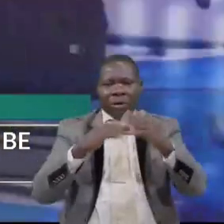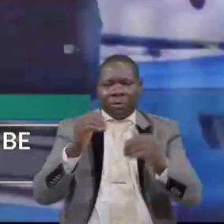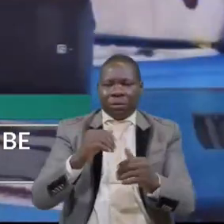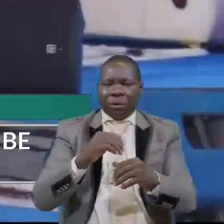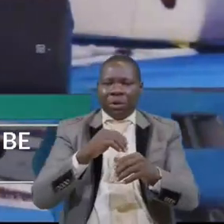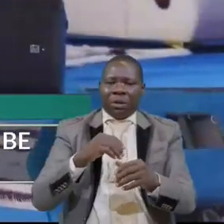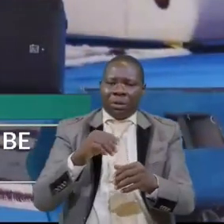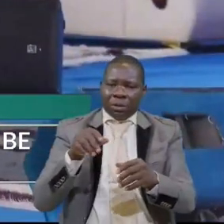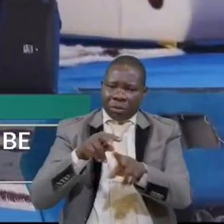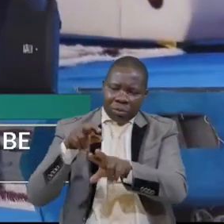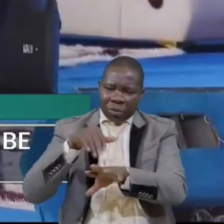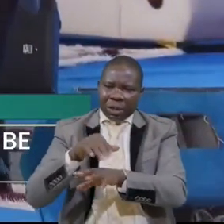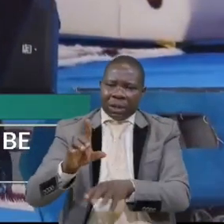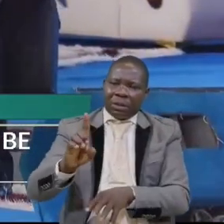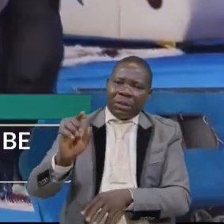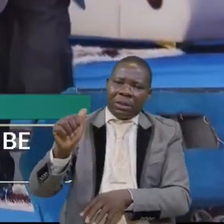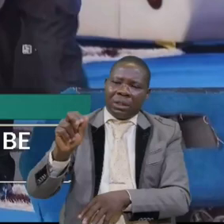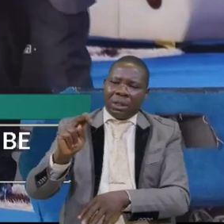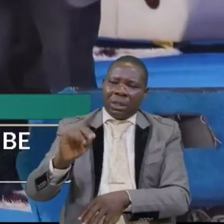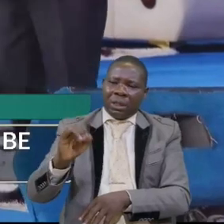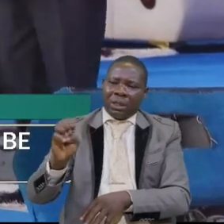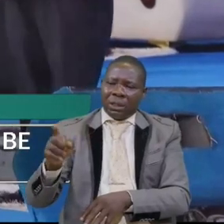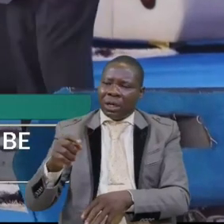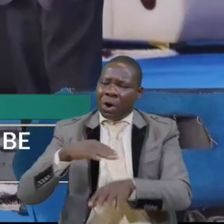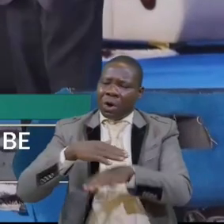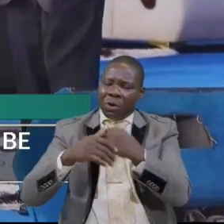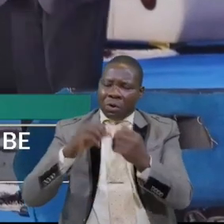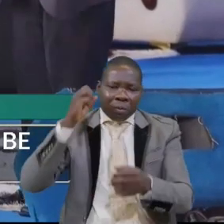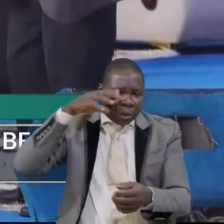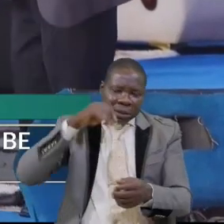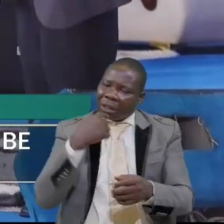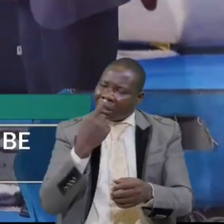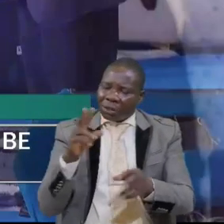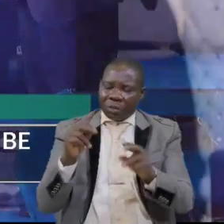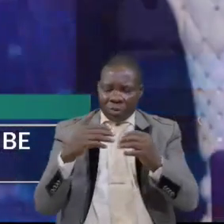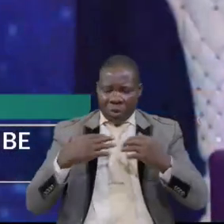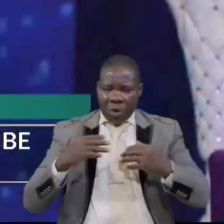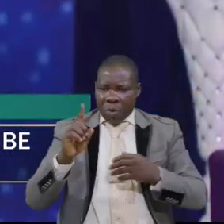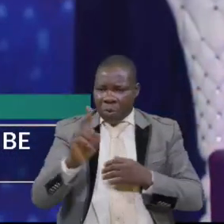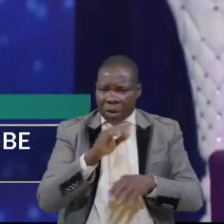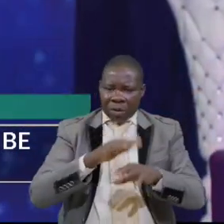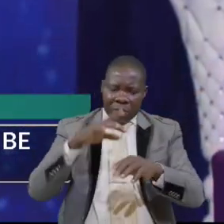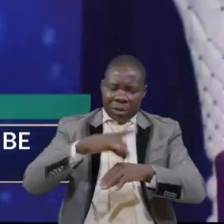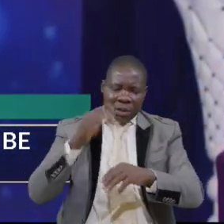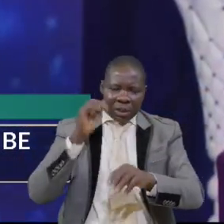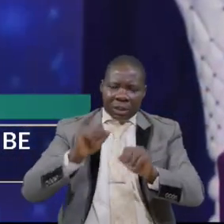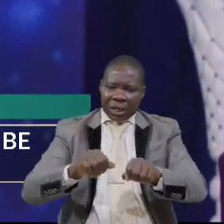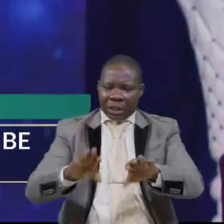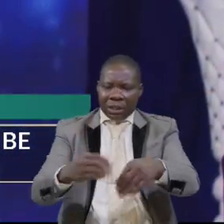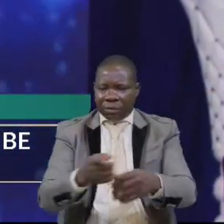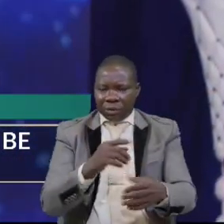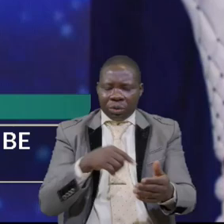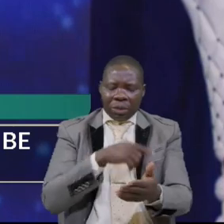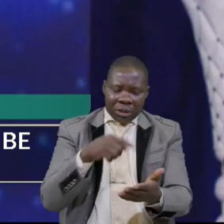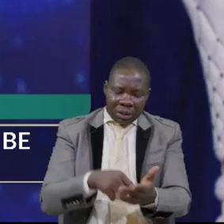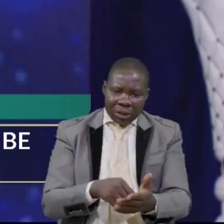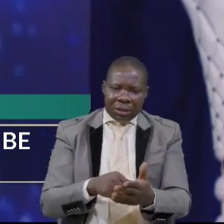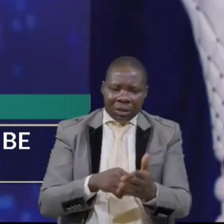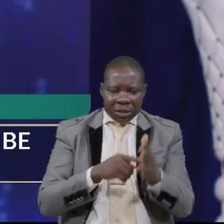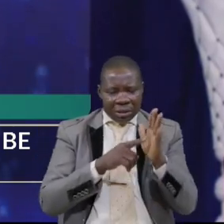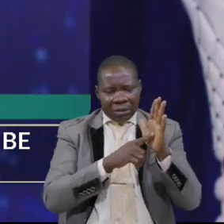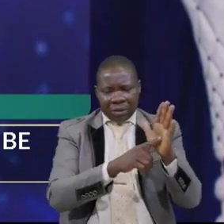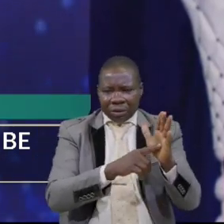n'y a personne sur la terre qui puisse te donner cette interprétation, excepté la personne, l'homme, en qui se trouve